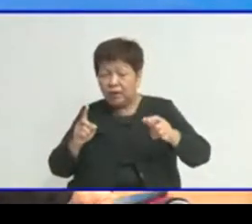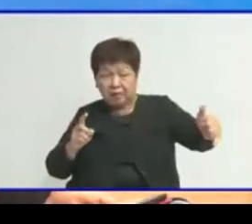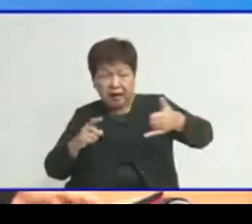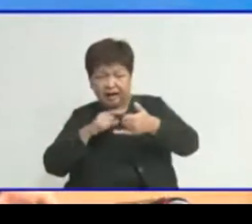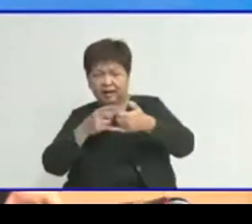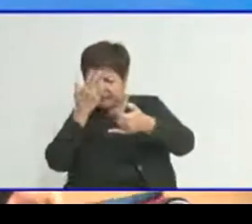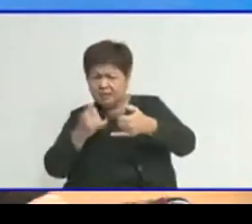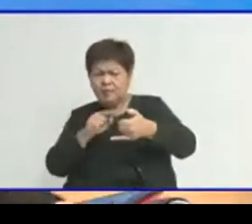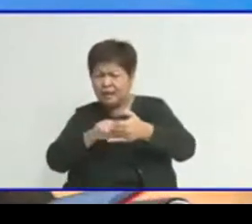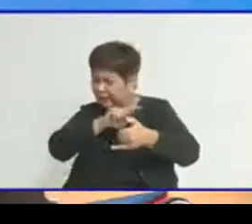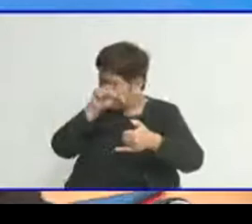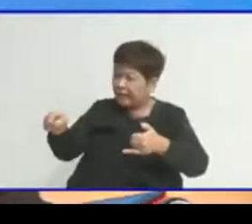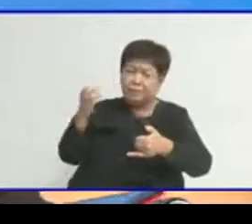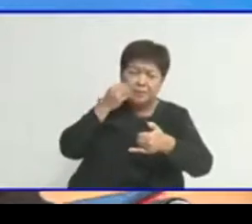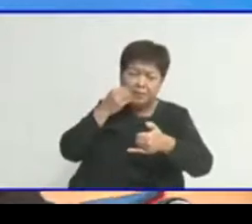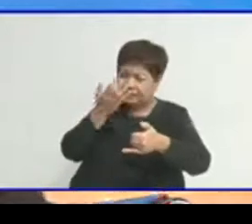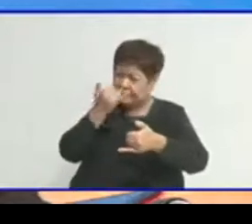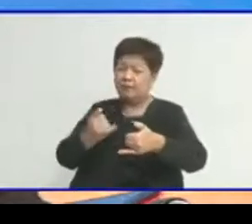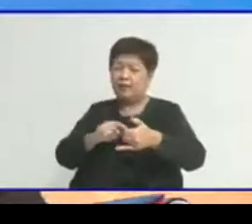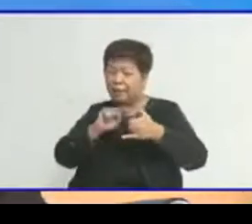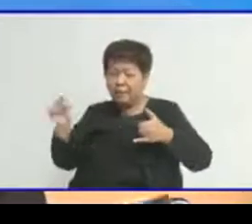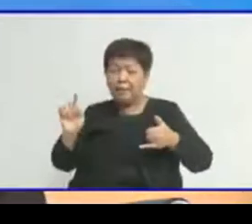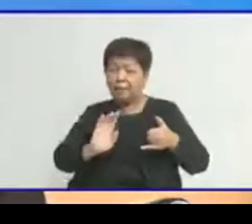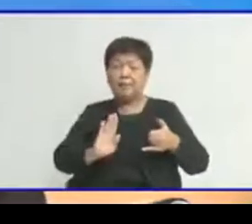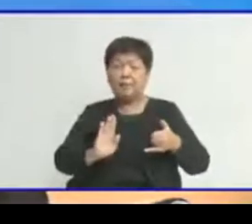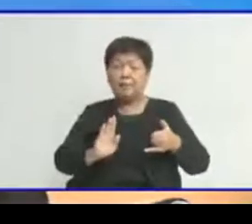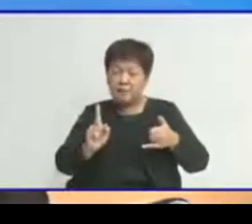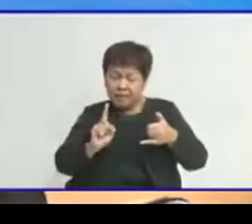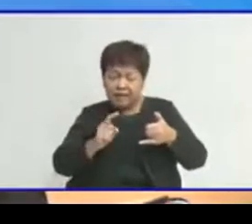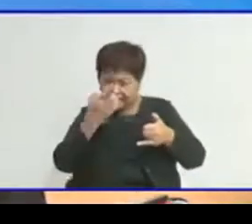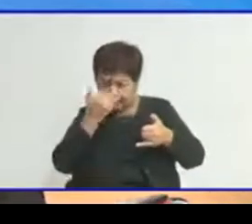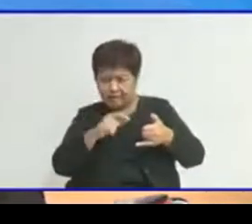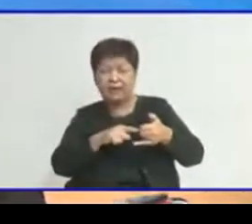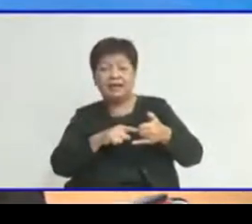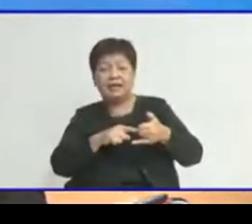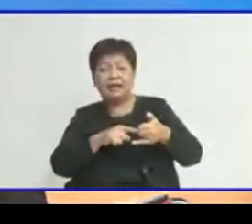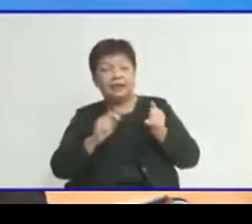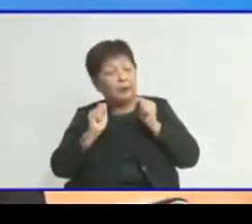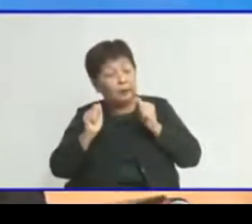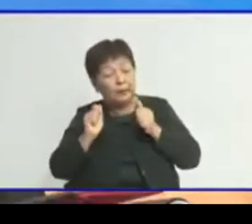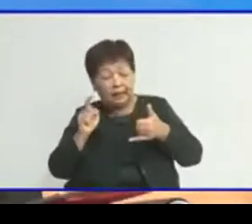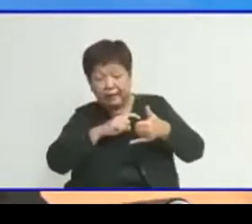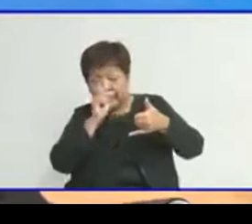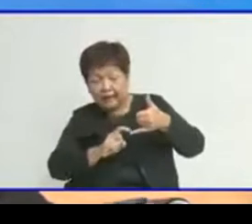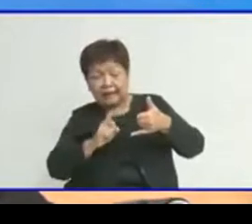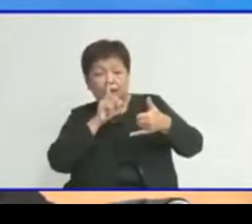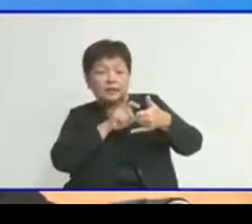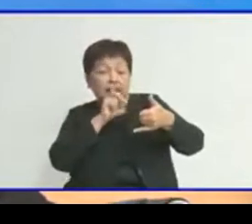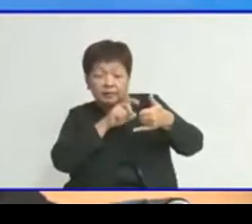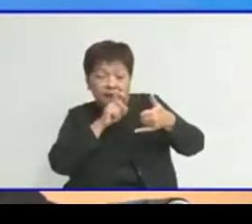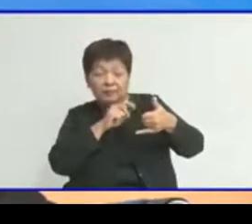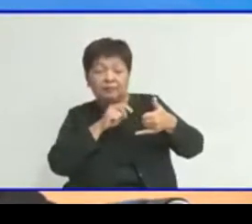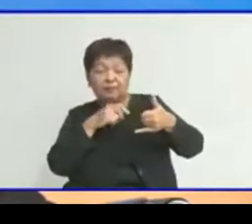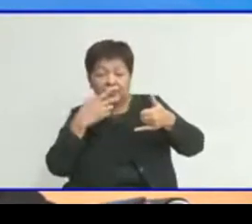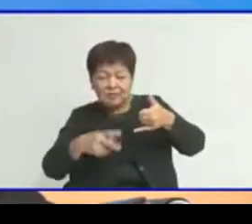ถูกไหมฮะ ที่อยู่รอเนี่ยจะรับการปล่อยตัวไหมก็รอการส่งกลับพร้อมจะปล่อยแล้วคุณพร้อมจะกลับ That means you are released, but